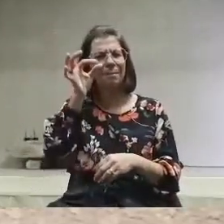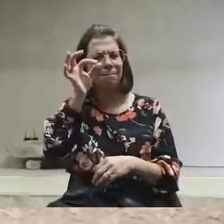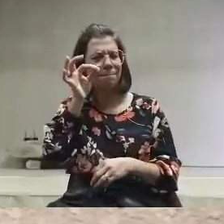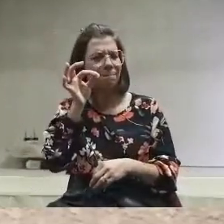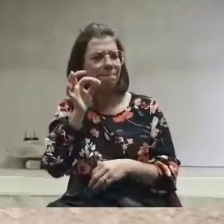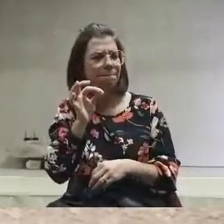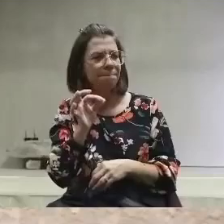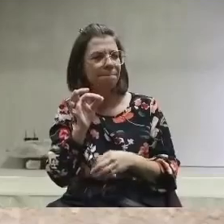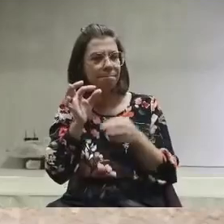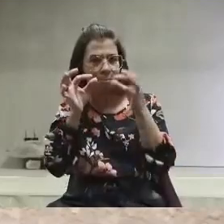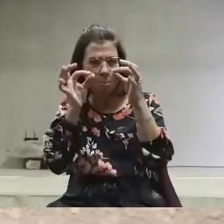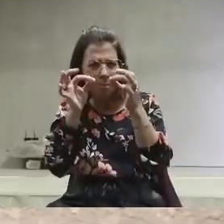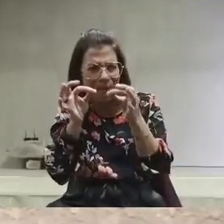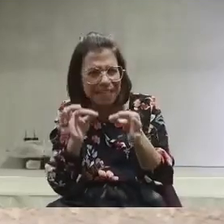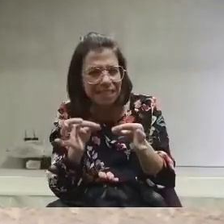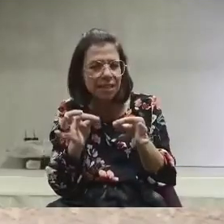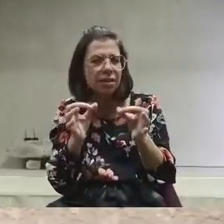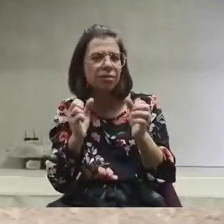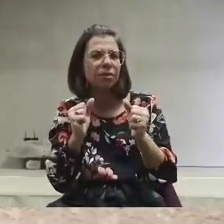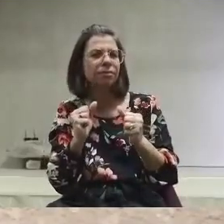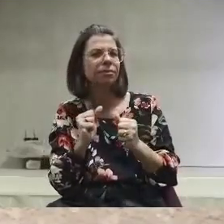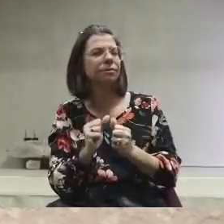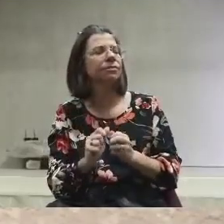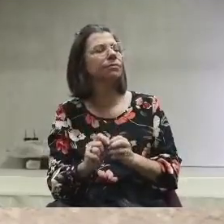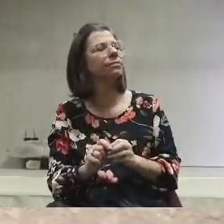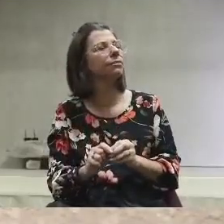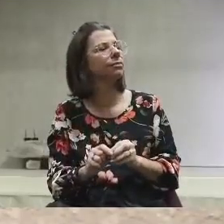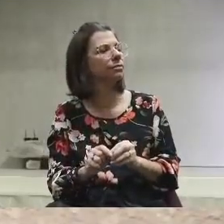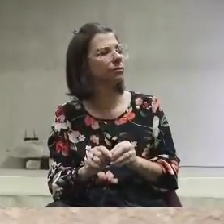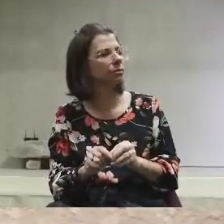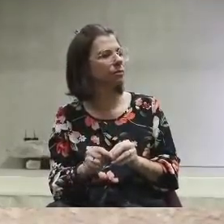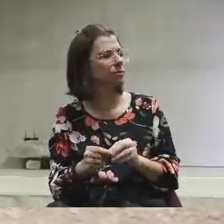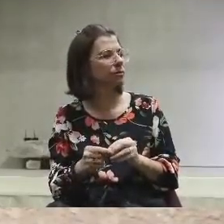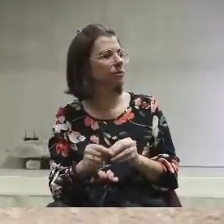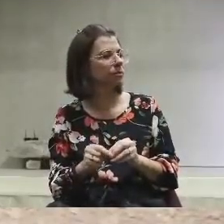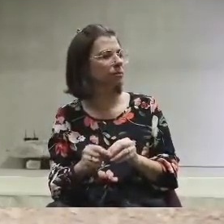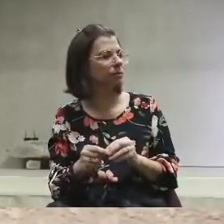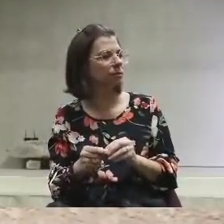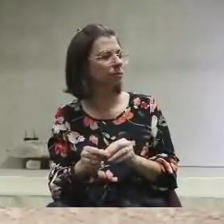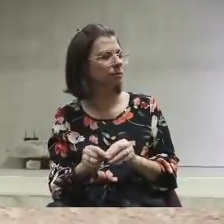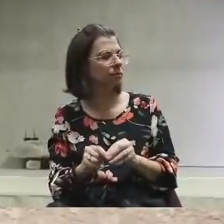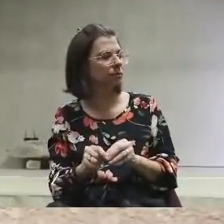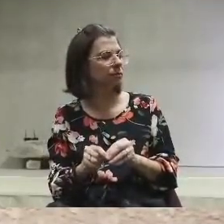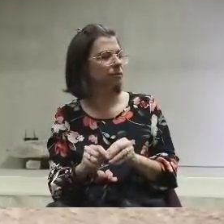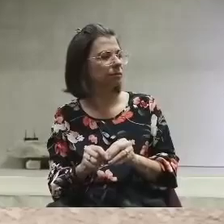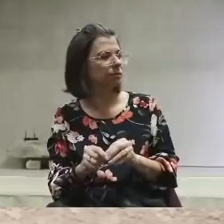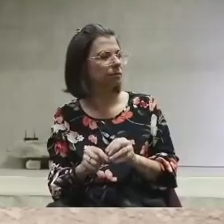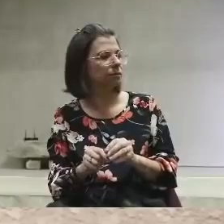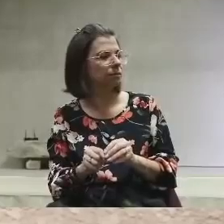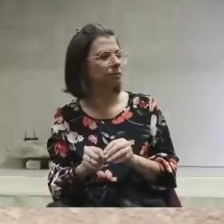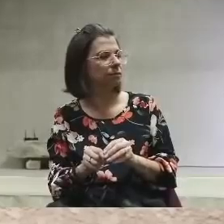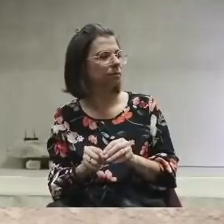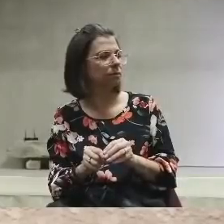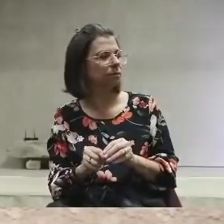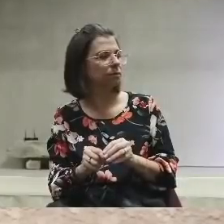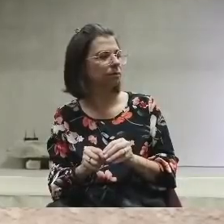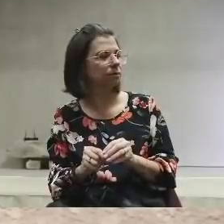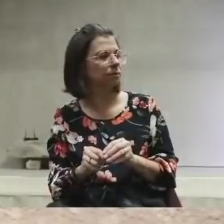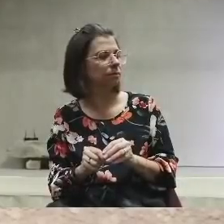à l'hôpital de Salon à l'époque. Là-bas, il dit non, mais c'est pas ça, nanana. Il a tellement insisté